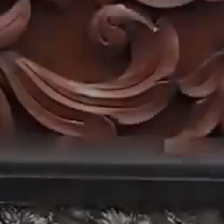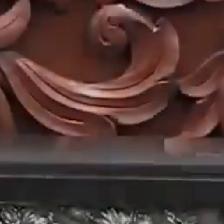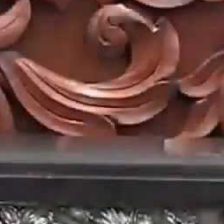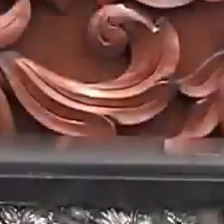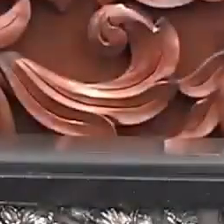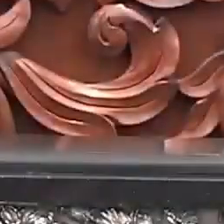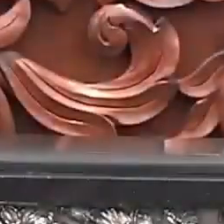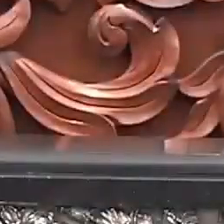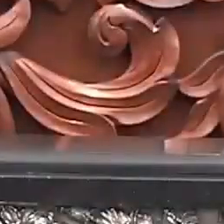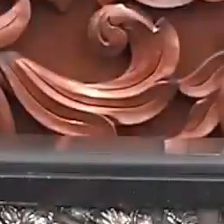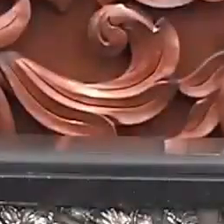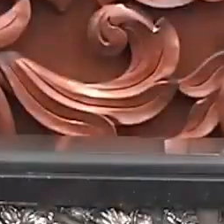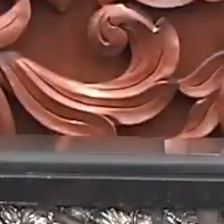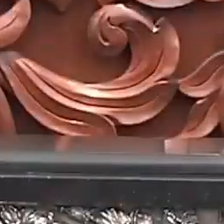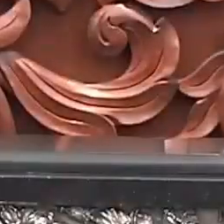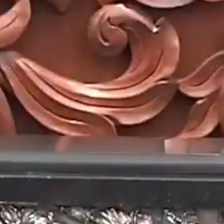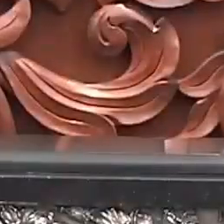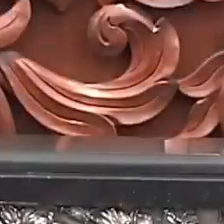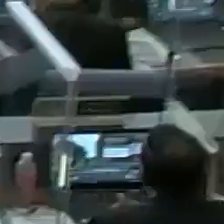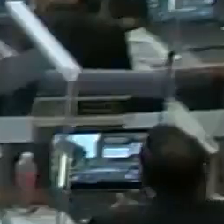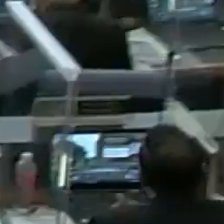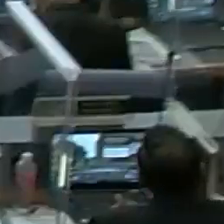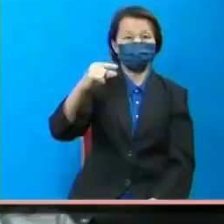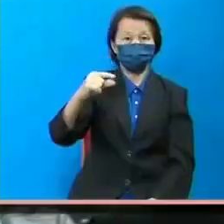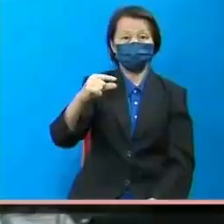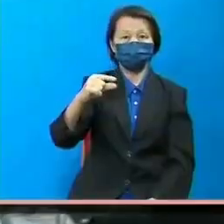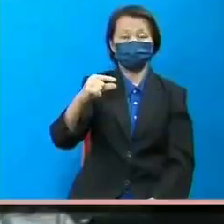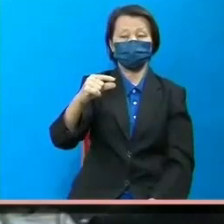14 G dan I ini